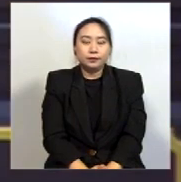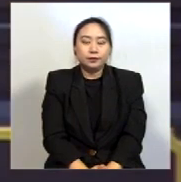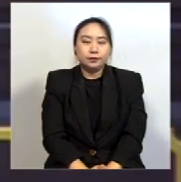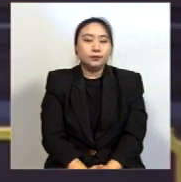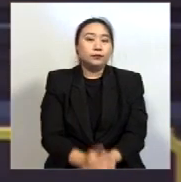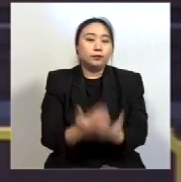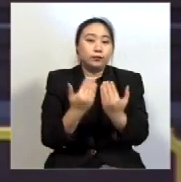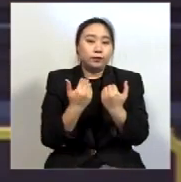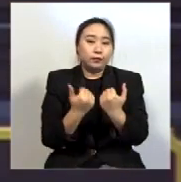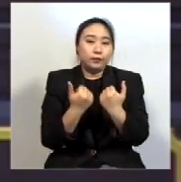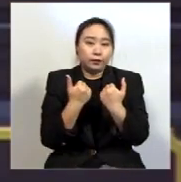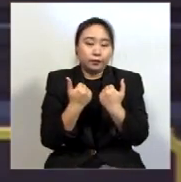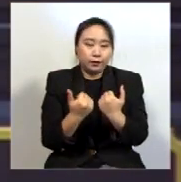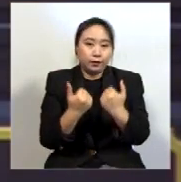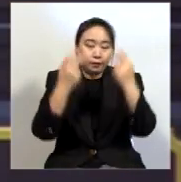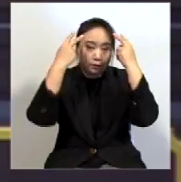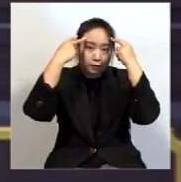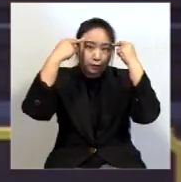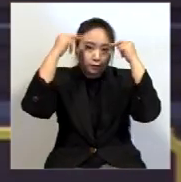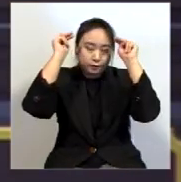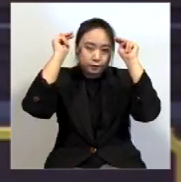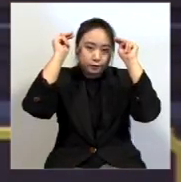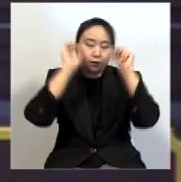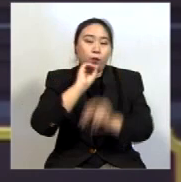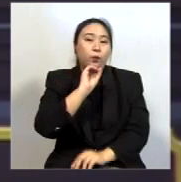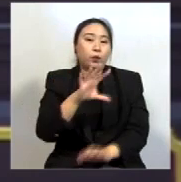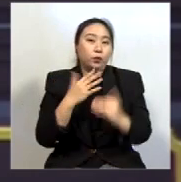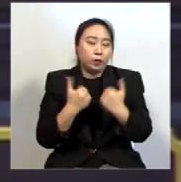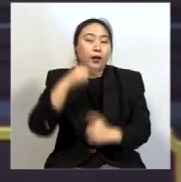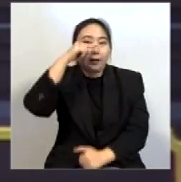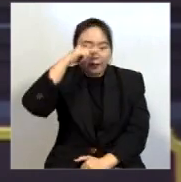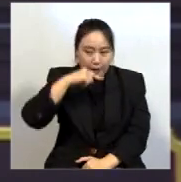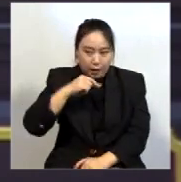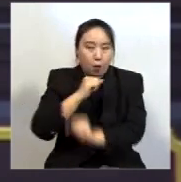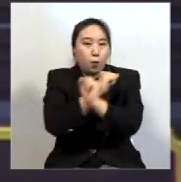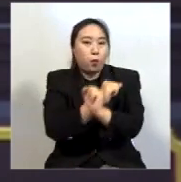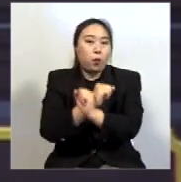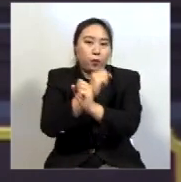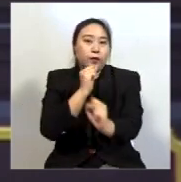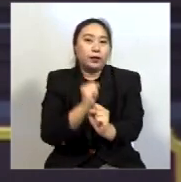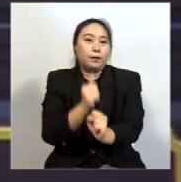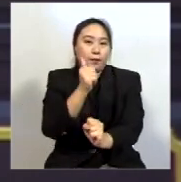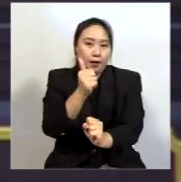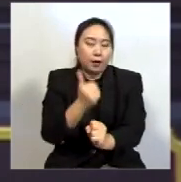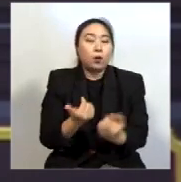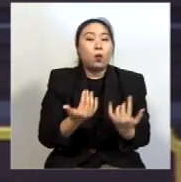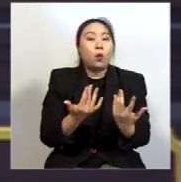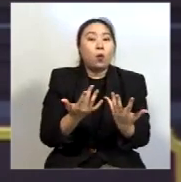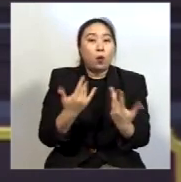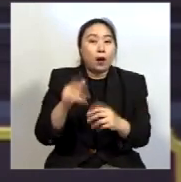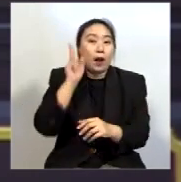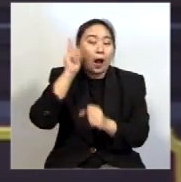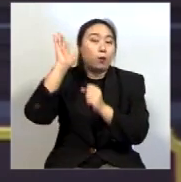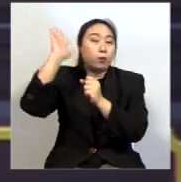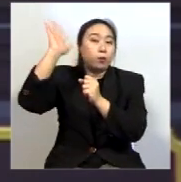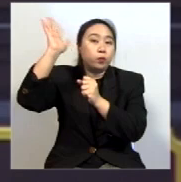สำหรับสถานการณ์ในขณะนี้นายกรัฐมนตรีก็ยืนยันว่าไทยสามารถควบคุมได้นะคะแต่ขอให้รับฟังการแถลงการและการแ